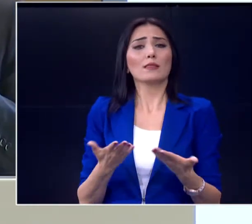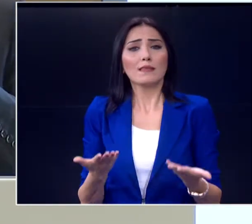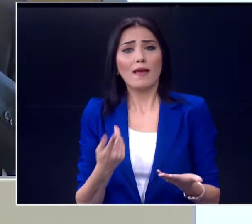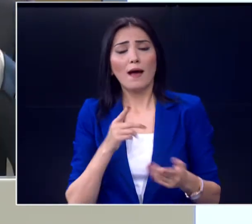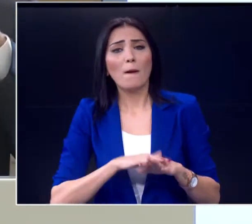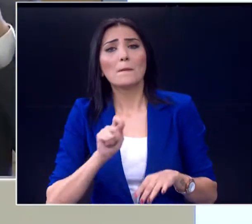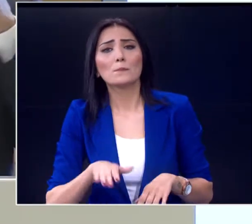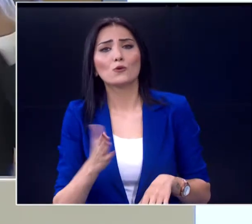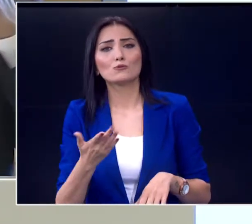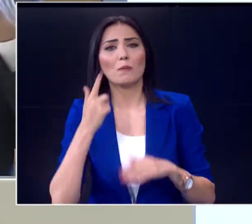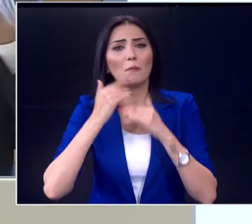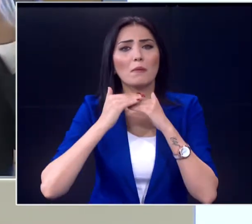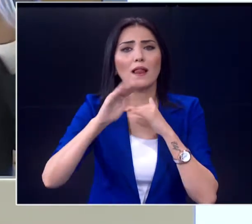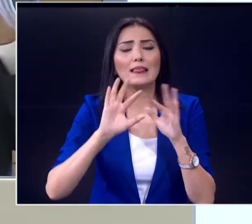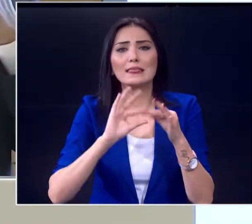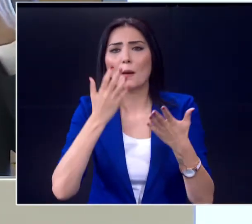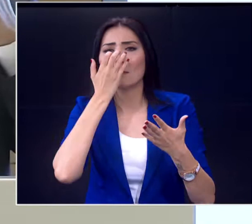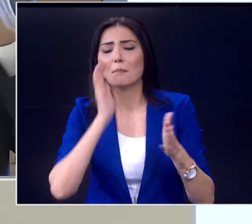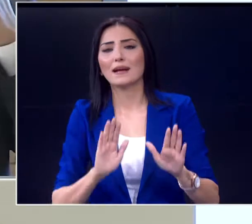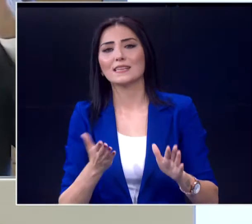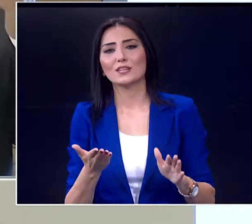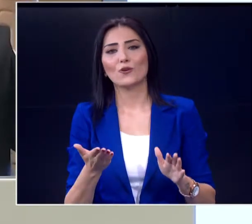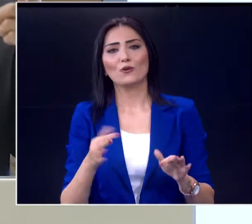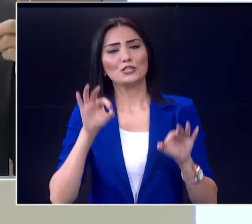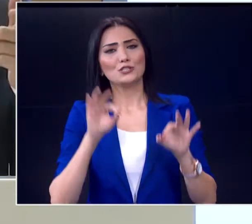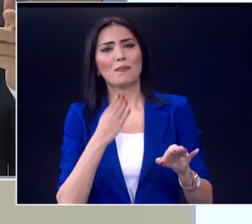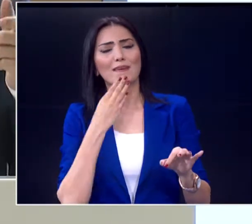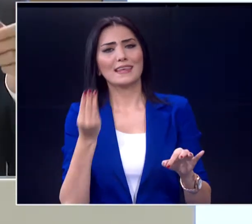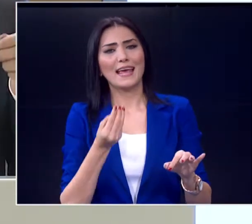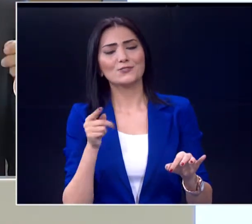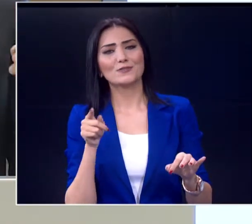yapamıyorsun? Millet ne bekliyor? Şimdi gençler